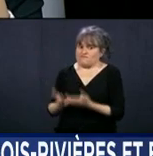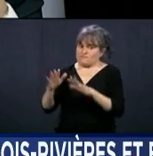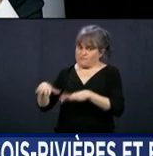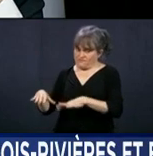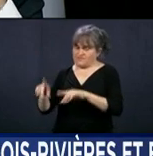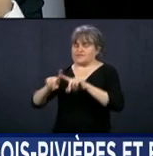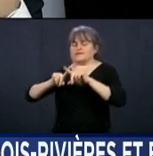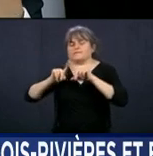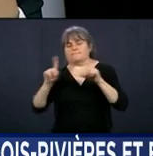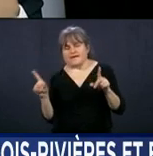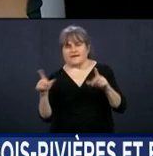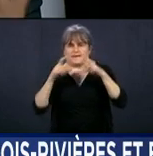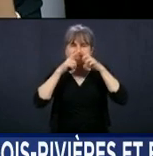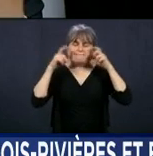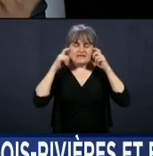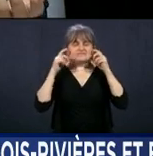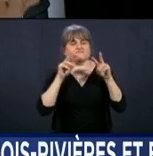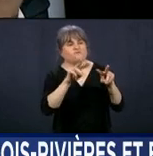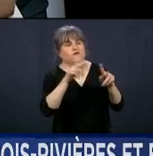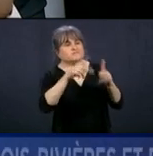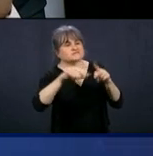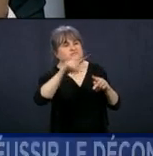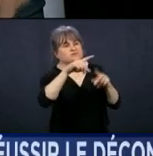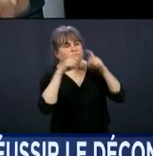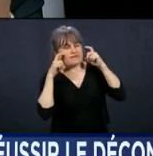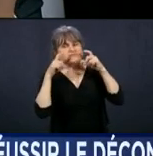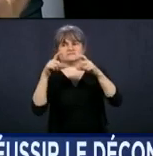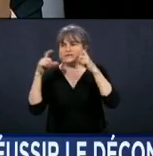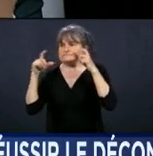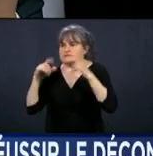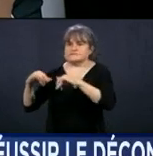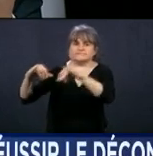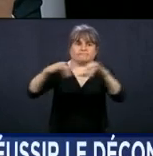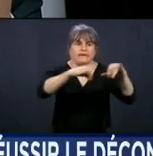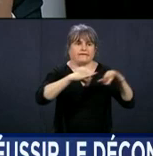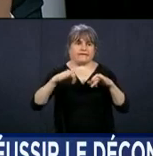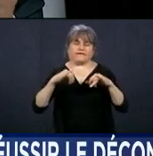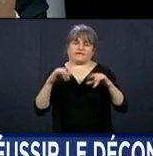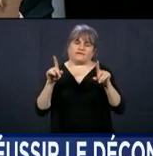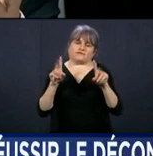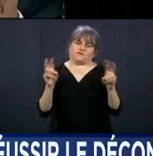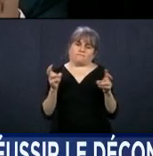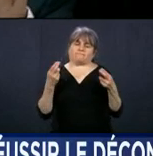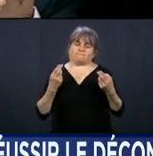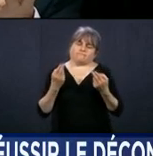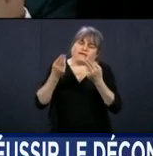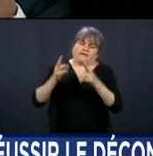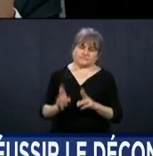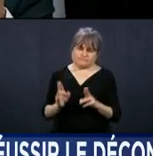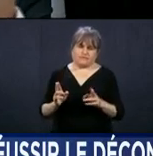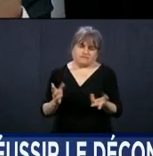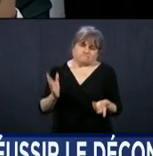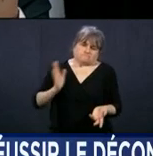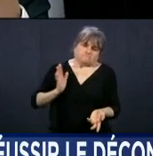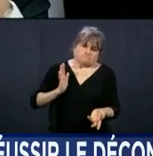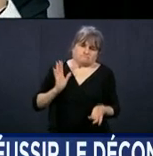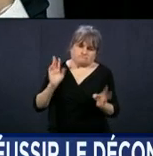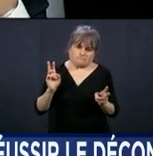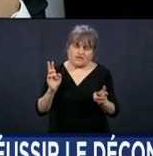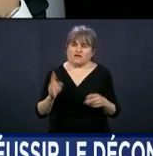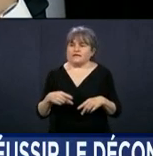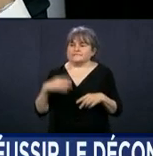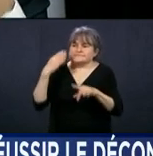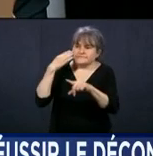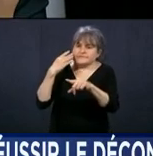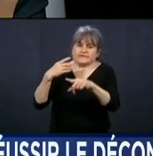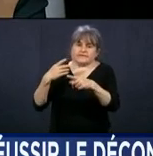s'ils sortent, si tout le monde le porte, par exemple, si une autre personne de 70 ans pourrait être en train d'incuber la maladie puis qu'ils ne tousse pas sur l'autre. Donc, en fin de